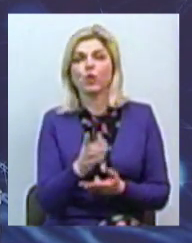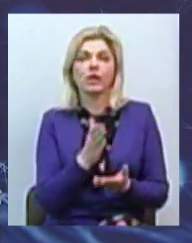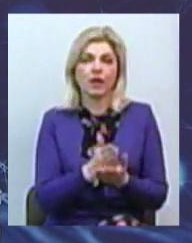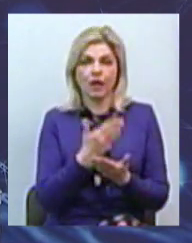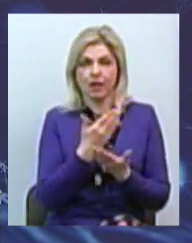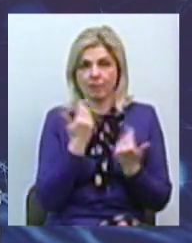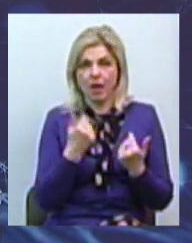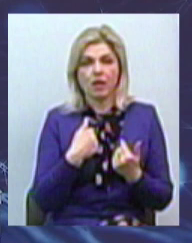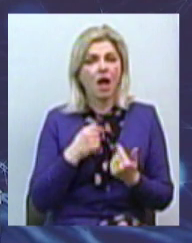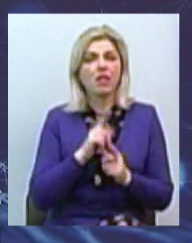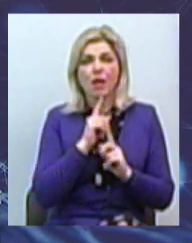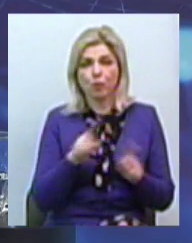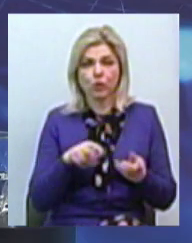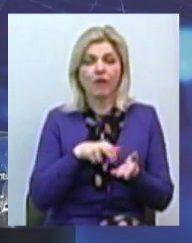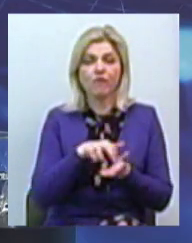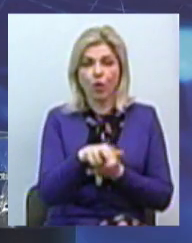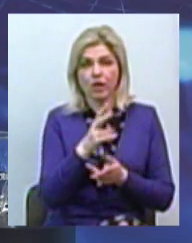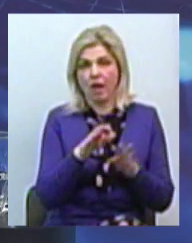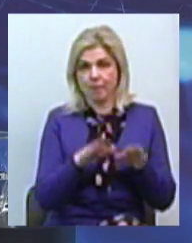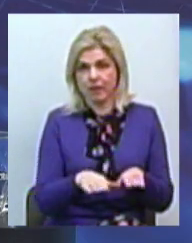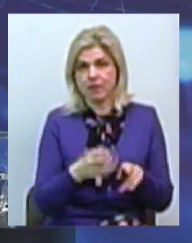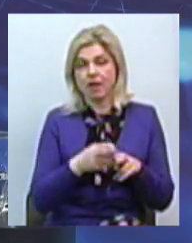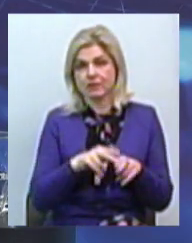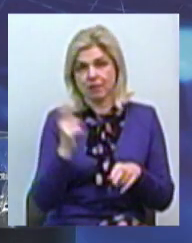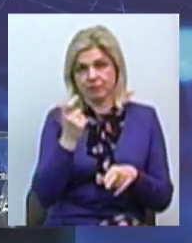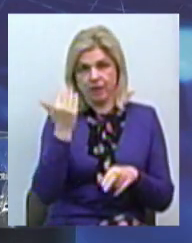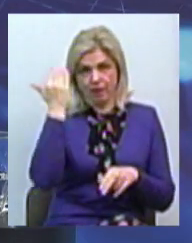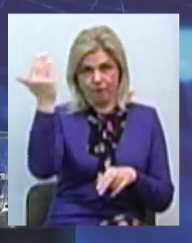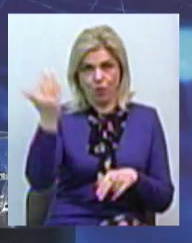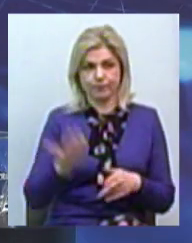на місце і розбиратися. Це робить балансоутримувач, бо це його інструмент.